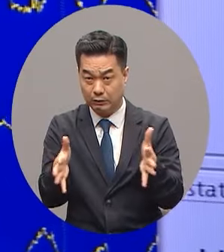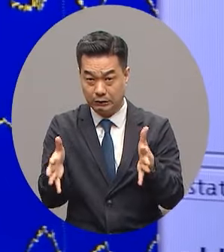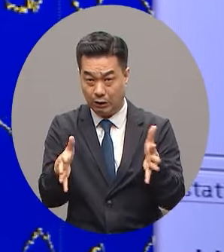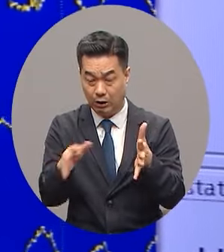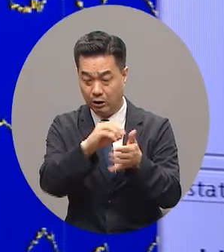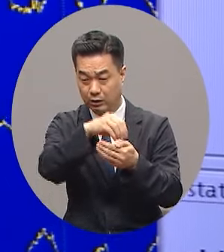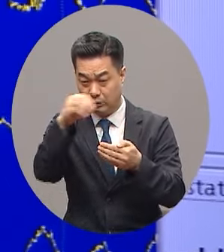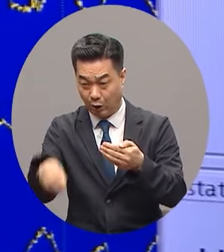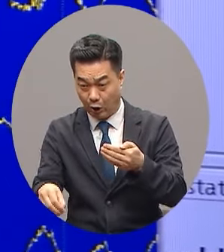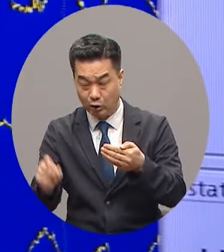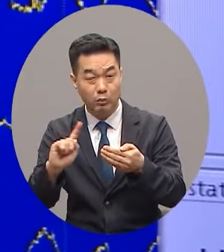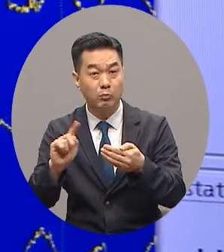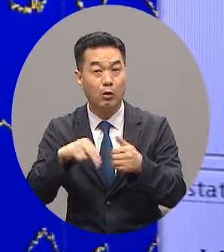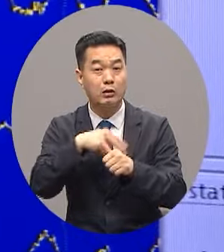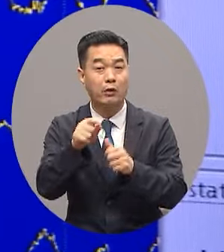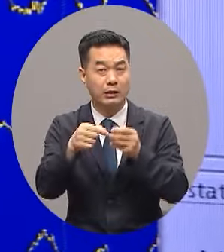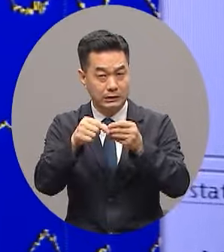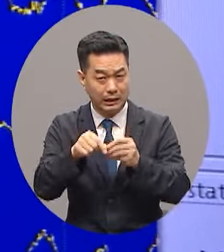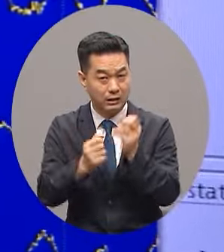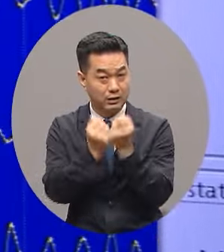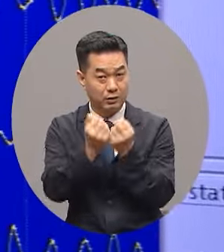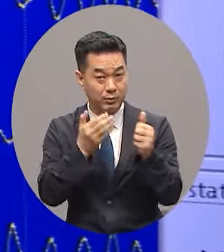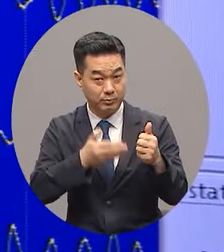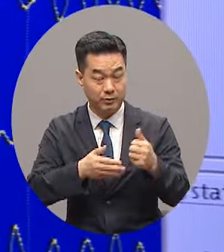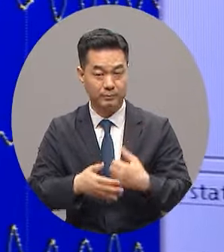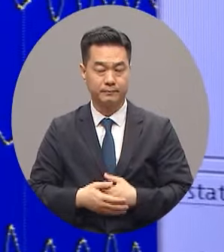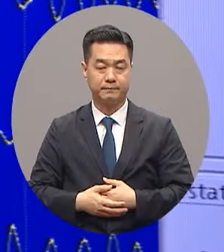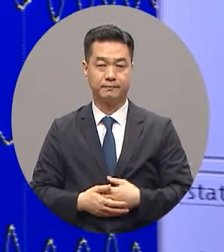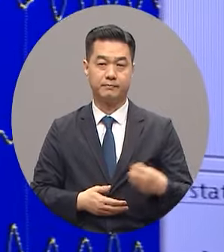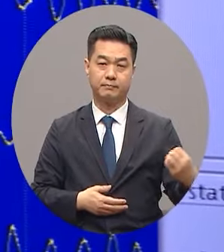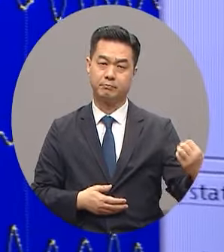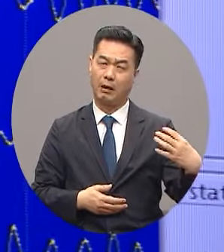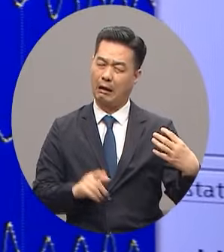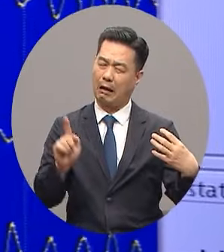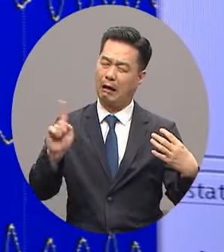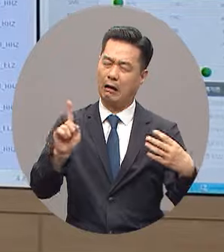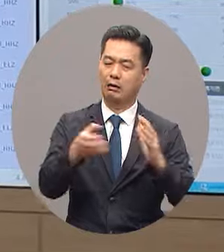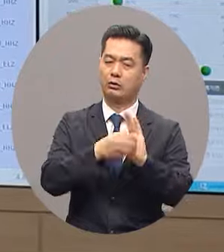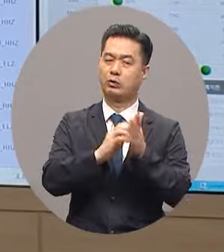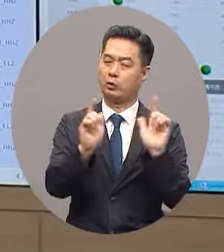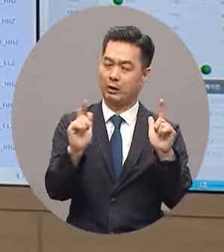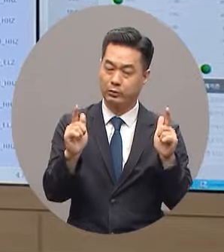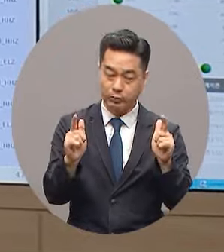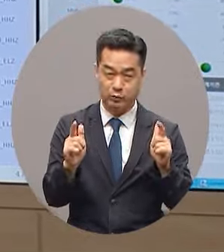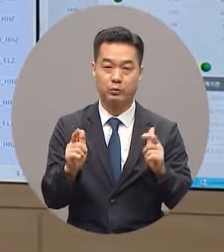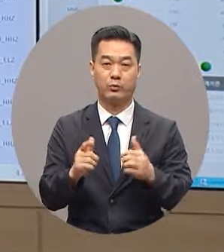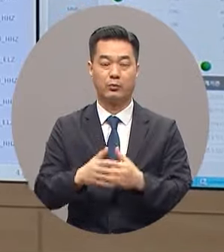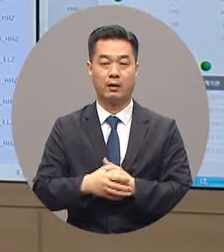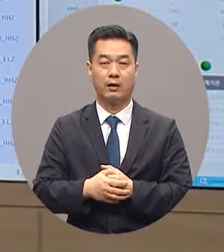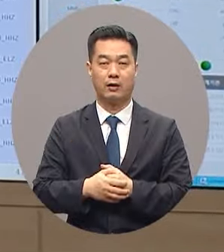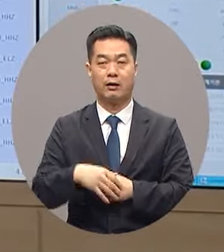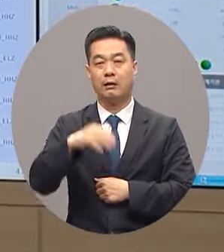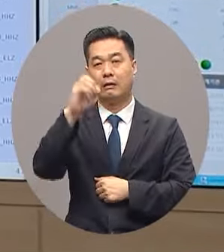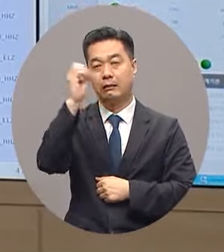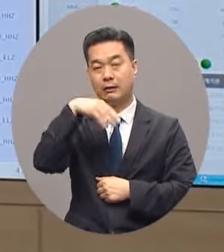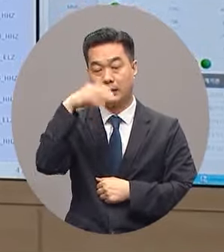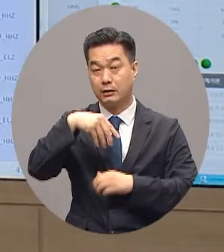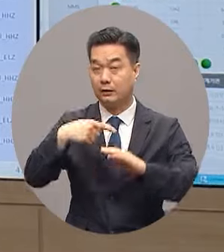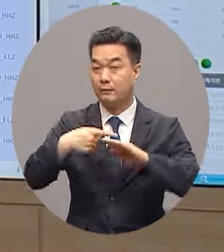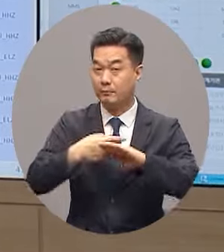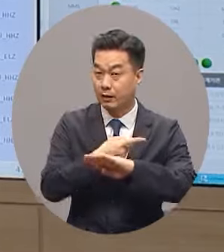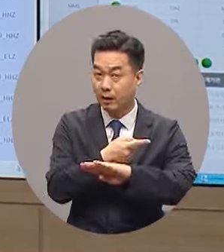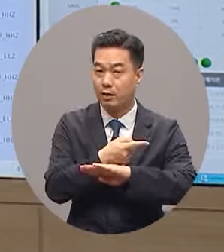뭐 떨어지거나 이런 상황이 좀 있었습니까? 아, 그 정도는 아니었고요. 그냥 그